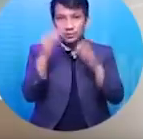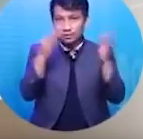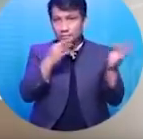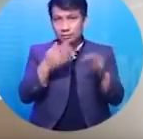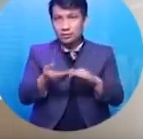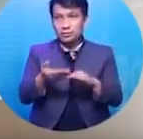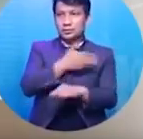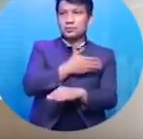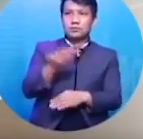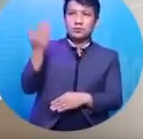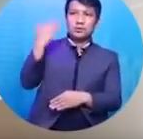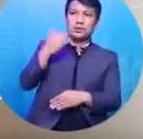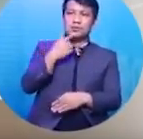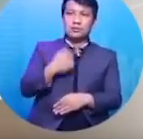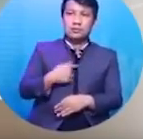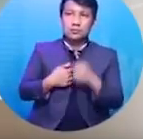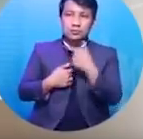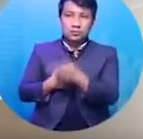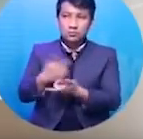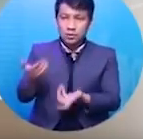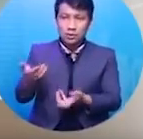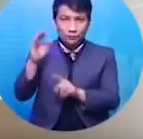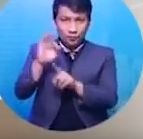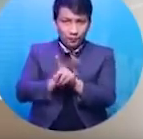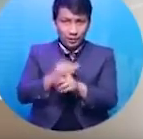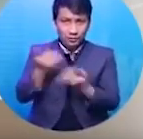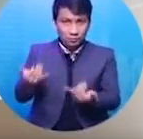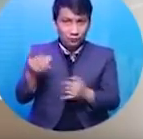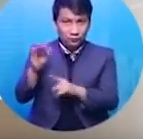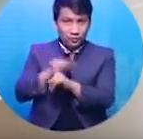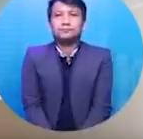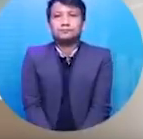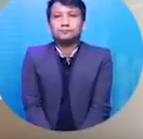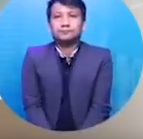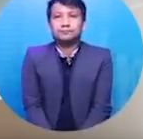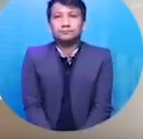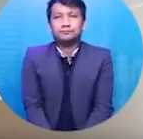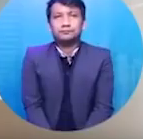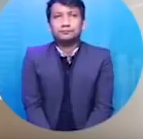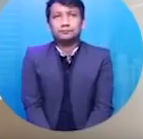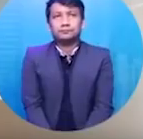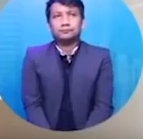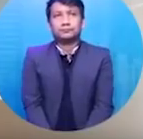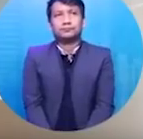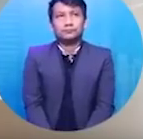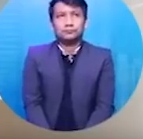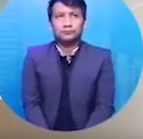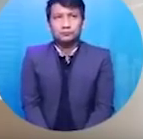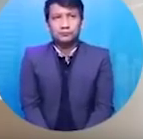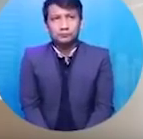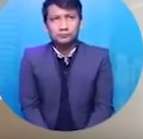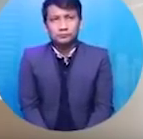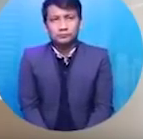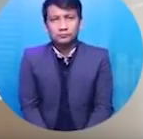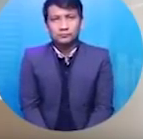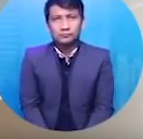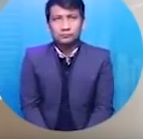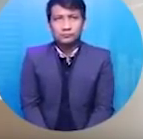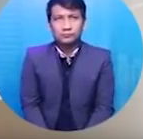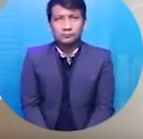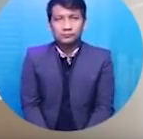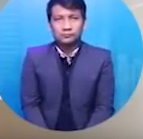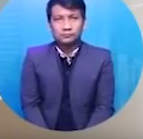nung kabataan, eh sabi ni Mrs. nung February lang, nag-positive ka. Ewan ko po sa kanya. hindi po naka, basta sa pagkakalang ko po, ako po